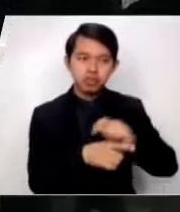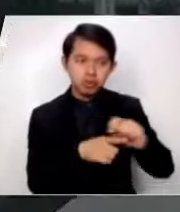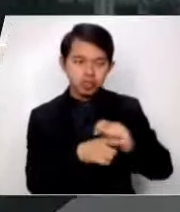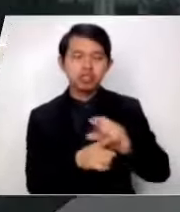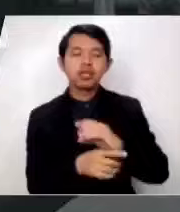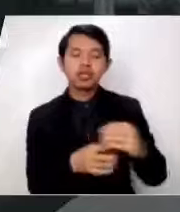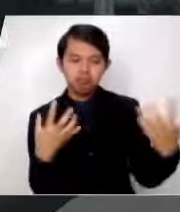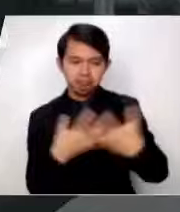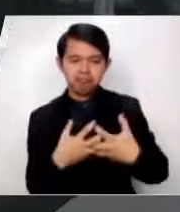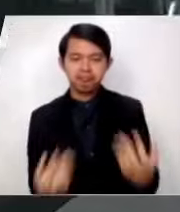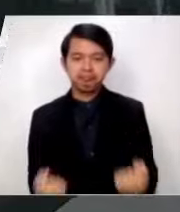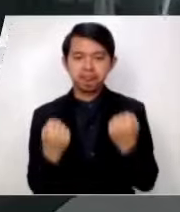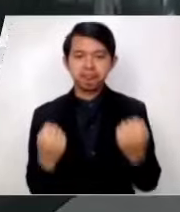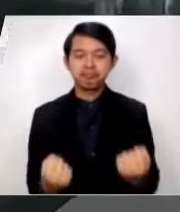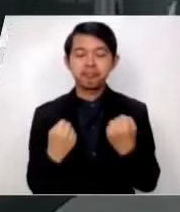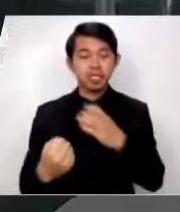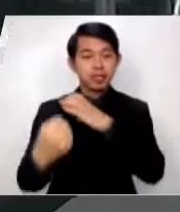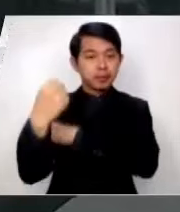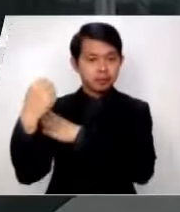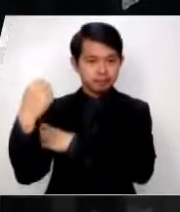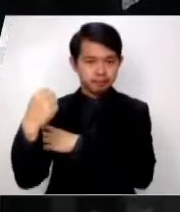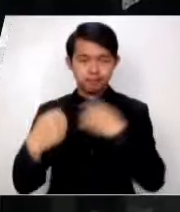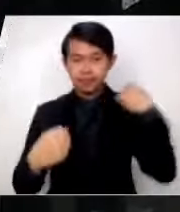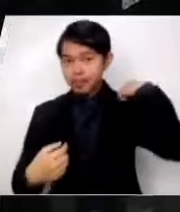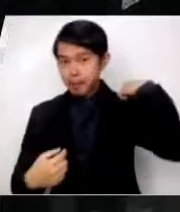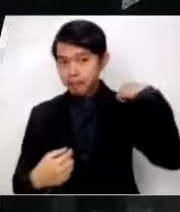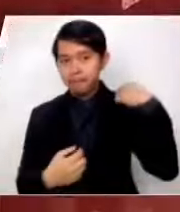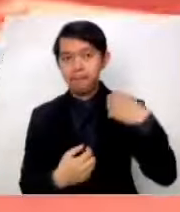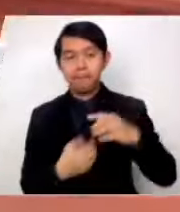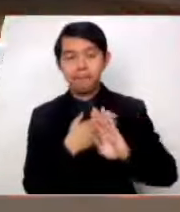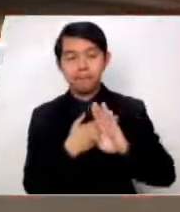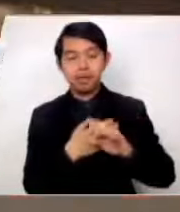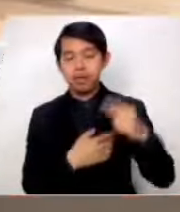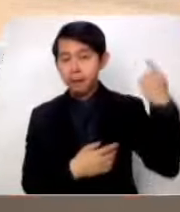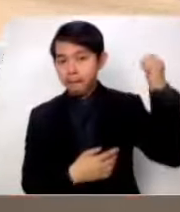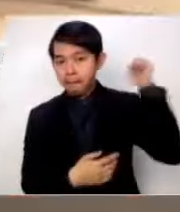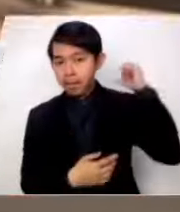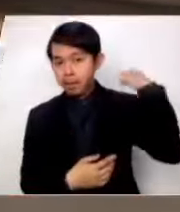ng back ko. Nawala yung pain, yung mga back pains ko.